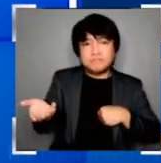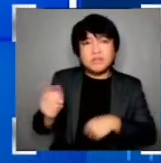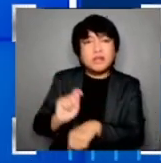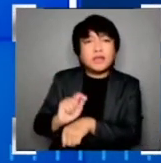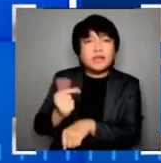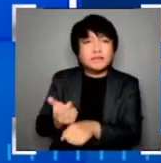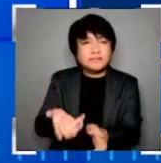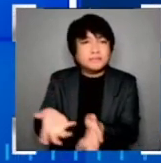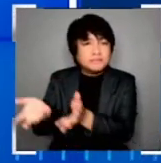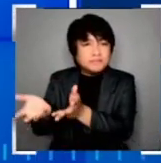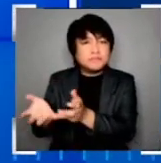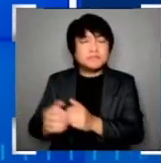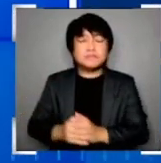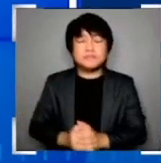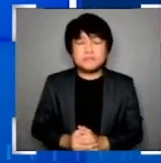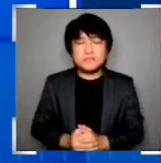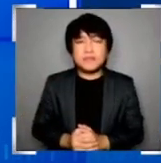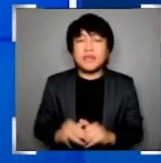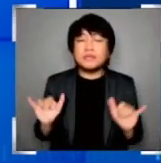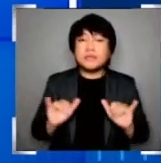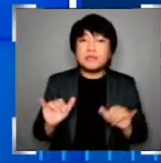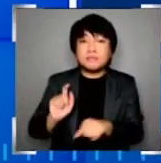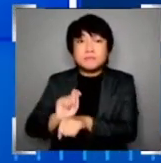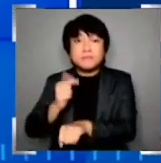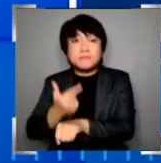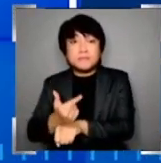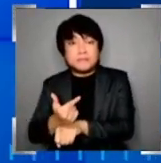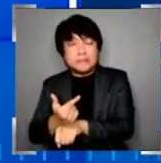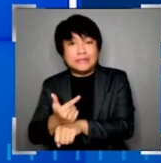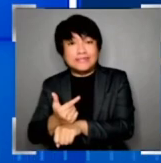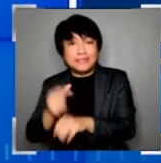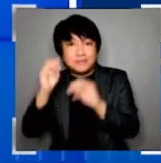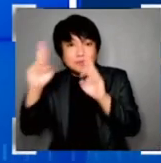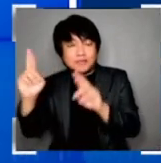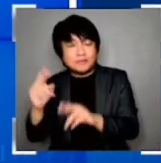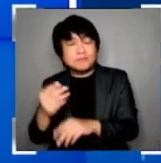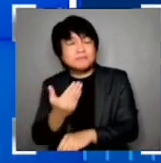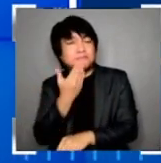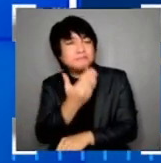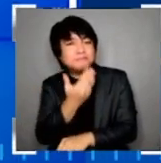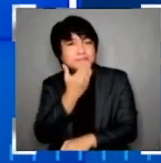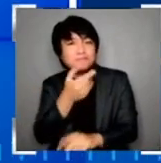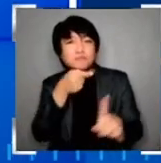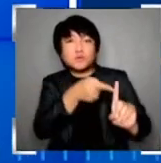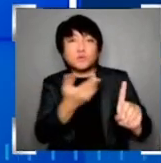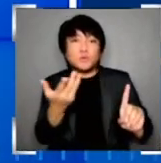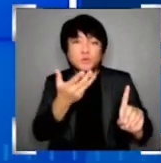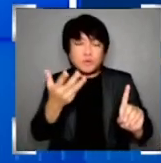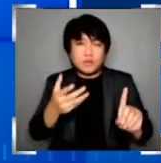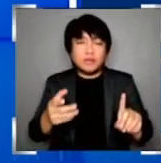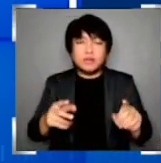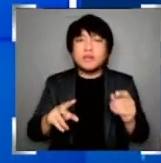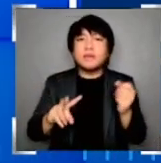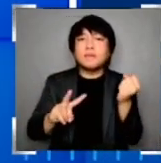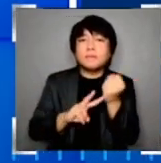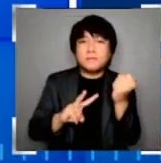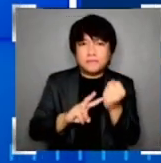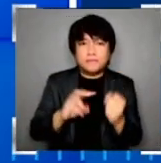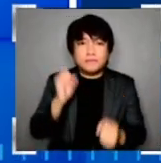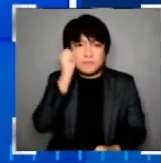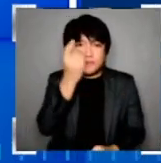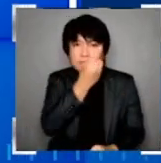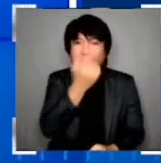Duterte. Umaasa raw silang sa proseso ng transition ay makuha nila ang hinihinging datos mula sa Makati